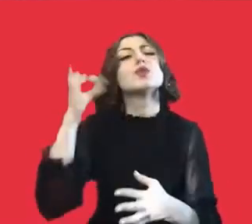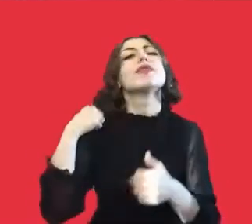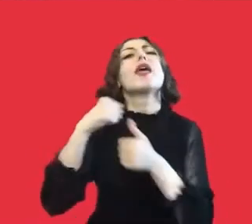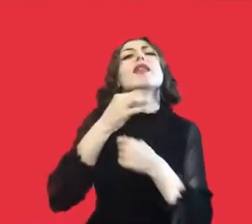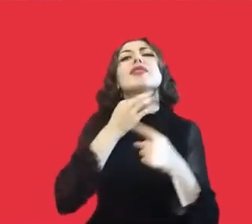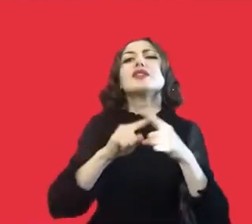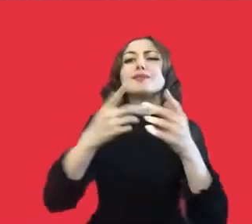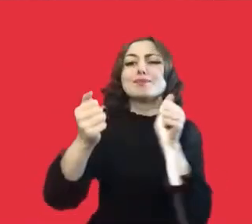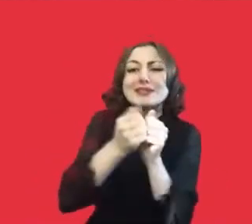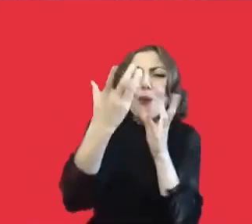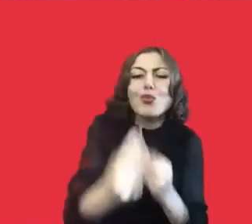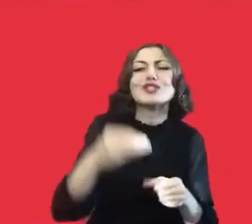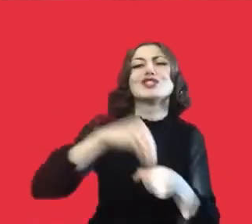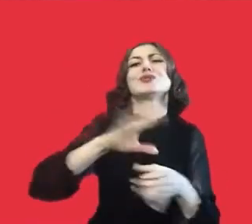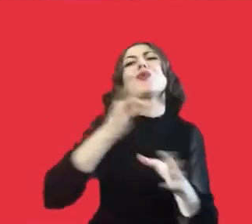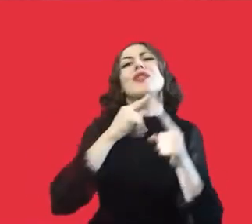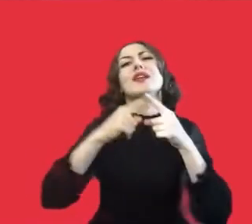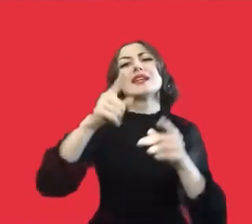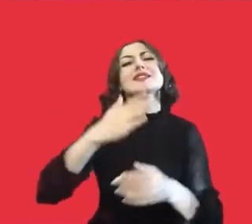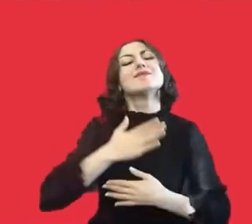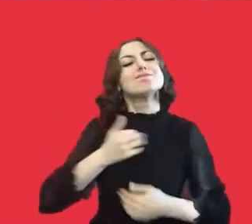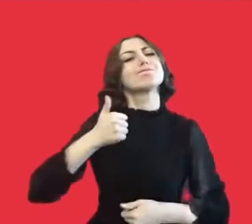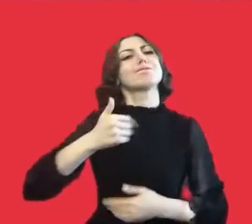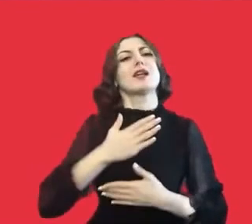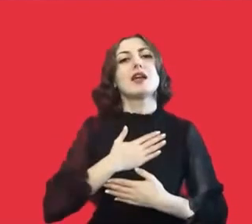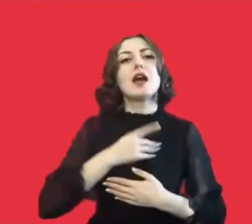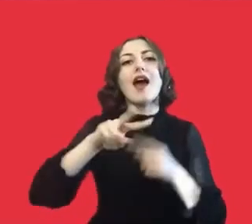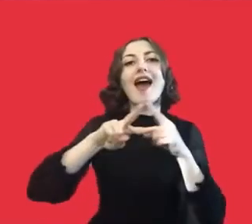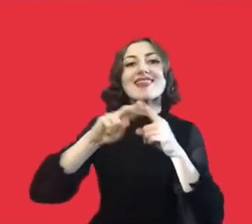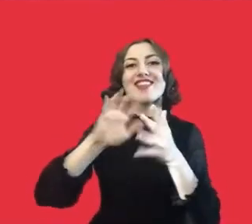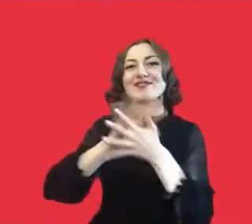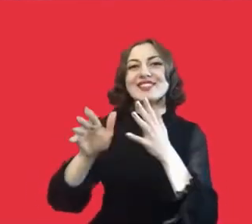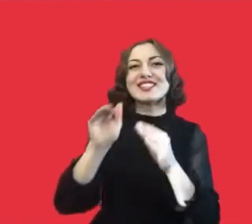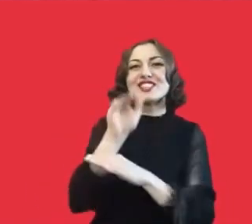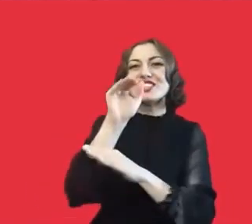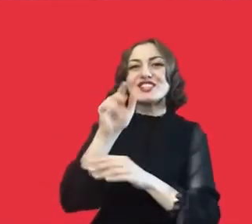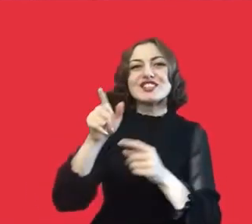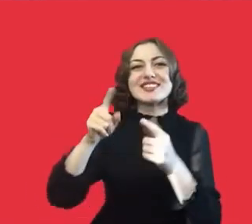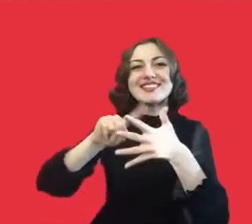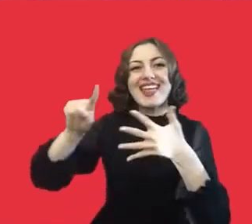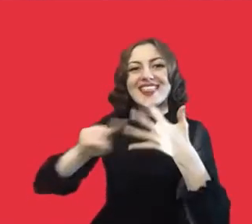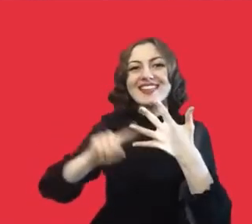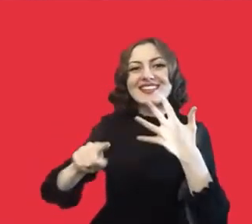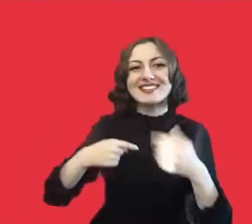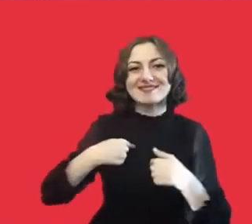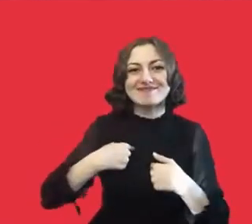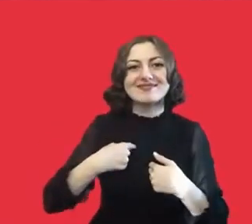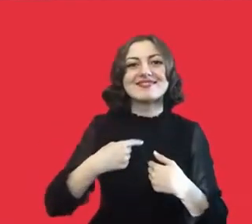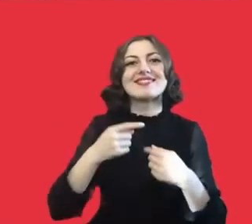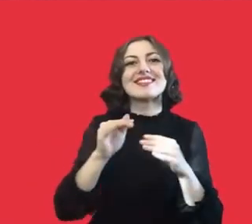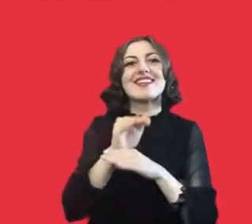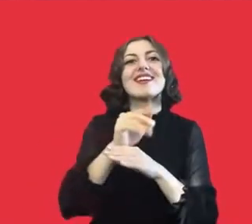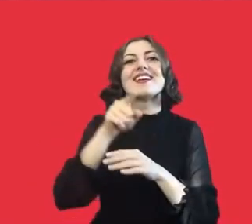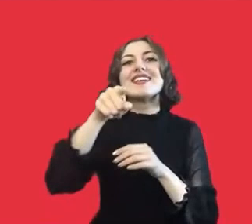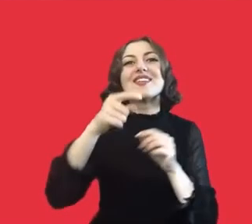Sayın Başkanım. Ben buradan AYDER Alternatif Yaşam Derneği'nin katkılarıyla bizimle